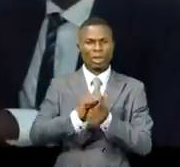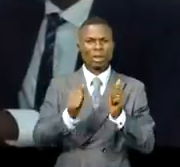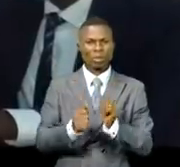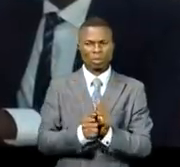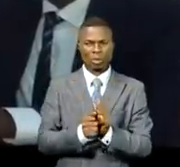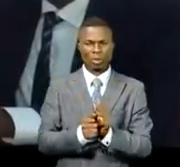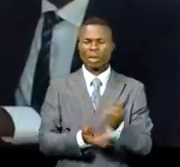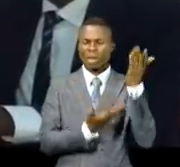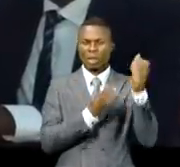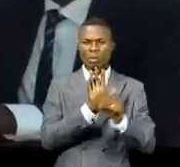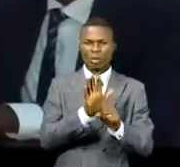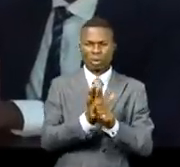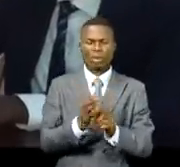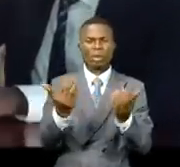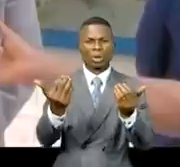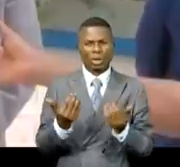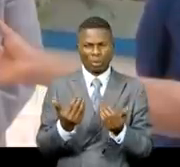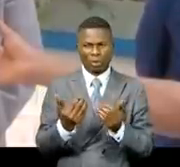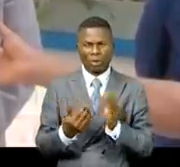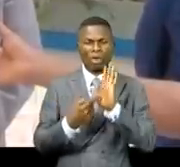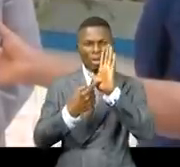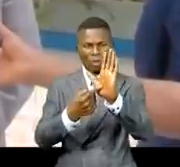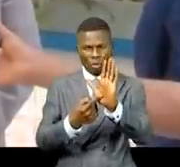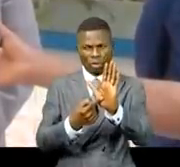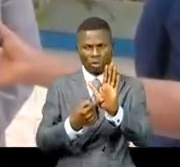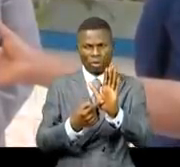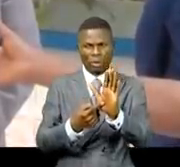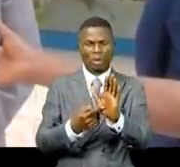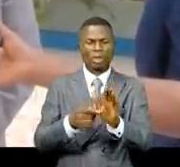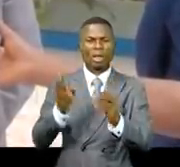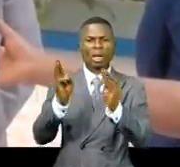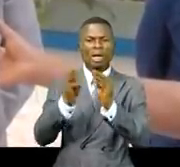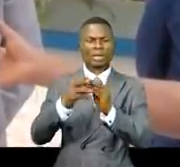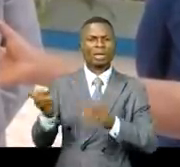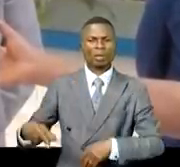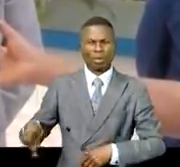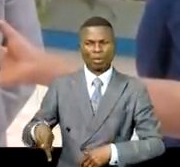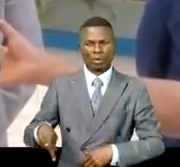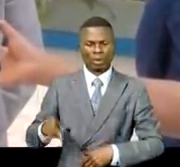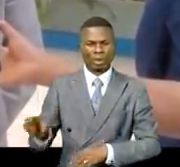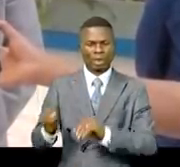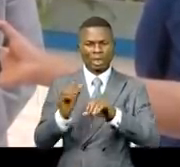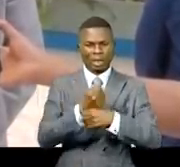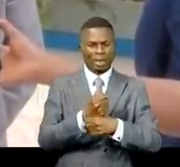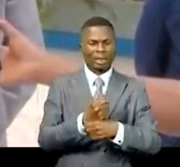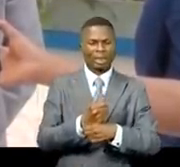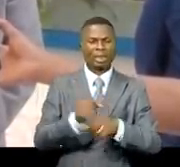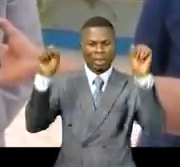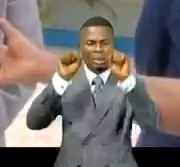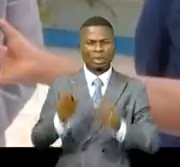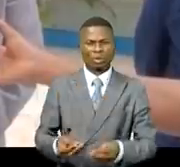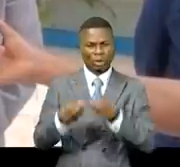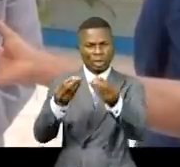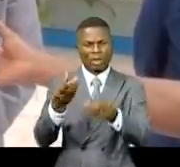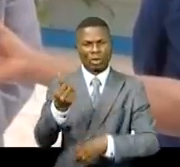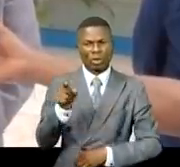extrêmement important, c'est la volonté qui a été clairement affichée par l'Assemblée provinciale de mettre en place ce système et de le financer, parce